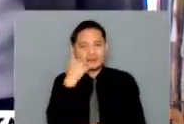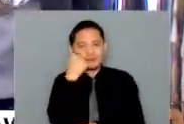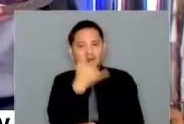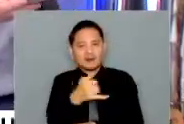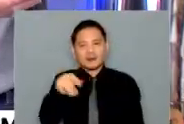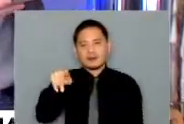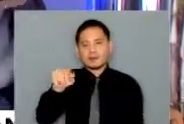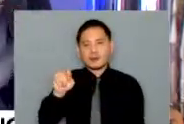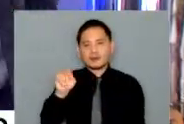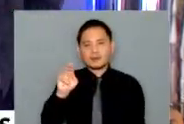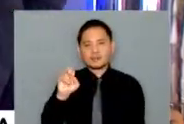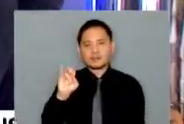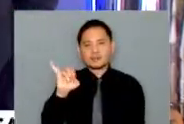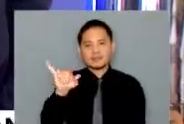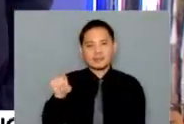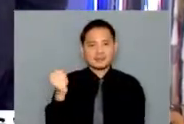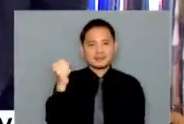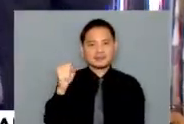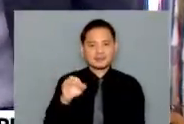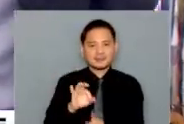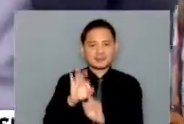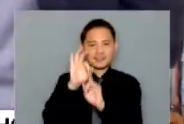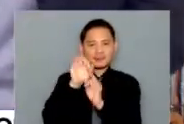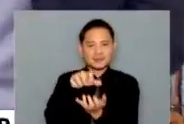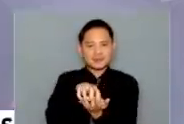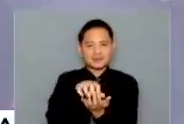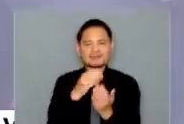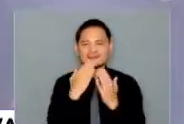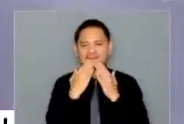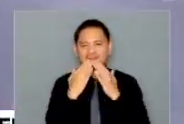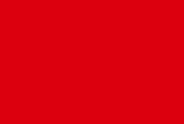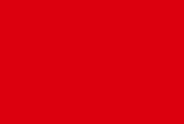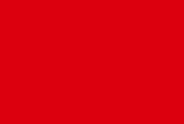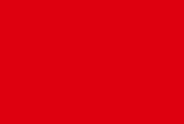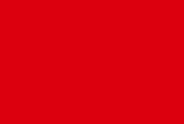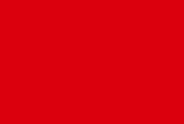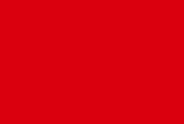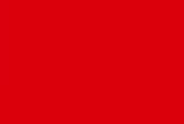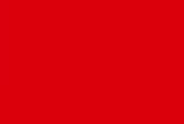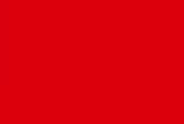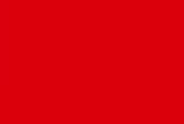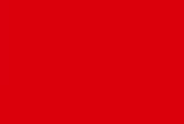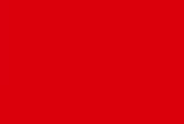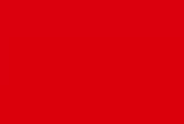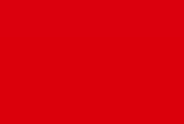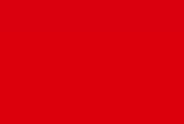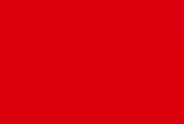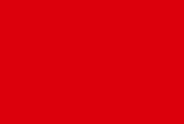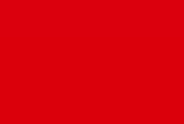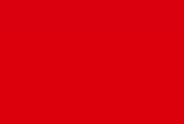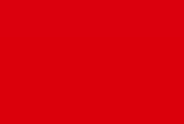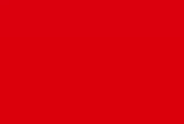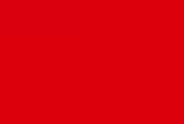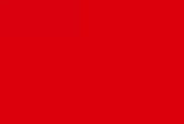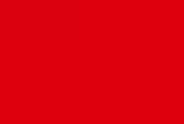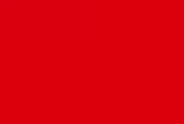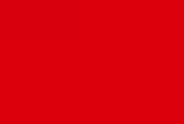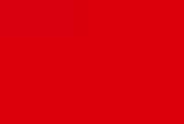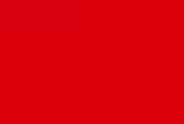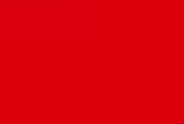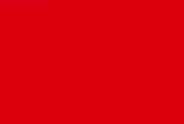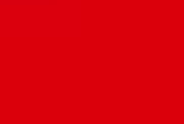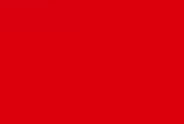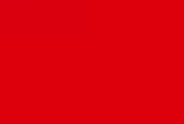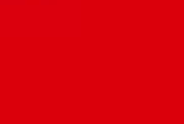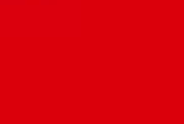Bibingka. Maraming salamat, Patrick Landiano. Thank you very much. Thank you po. Mga kapatid, Justin Quirino po. Masayang kwentuhan at